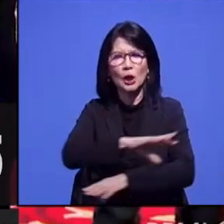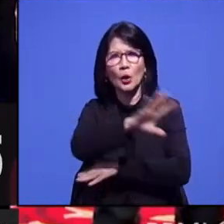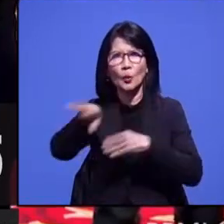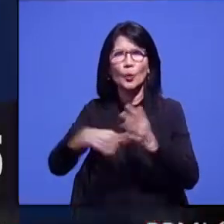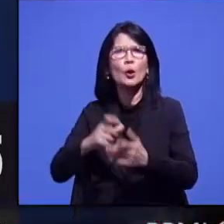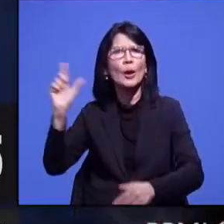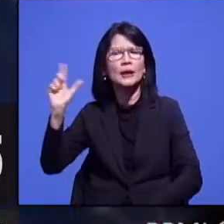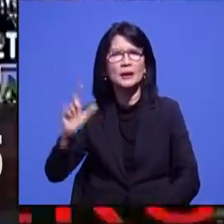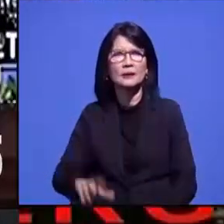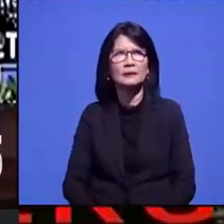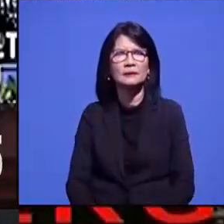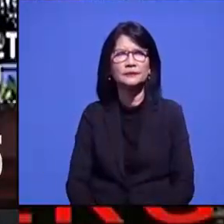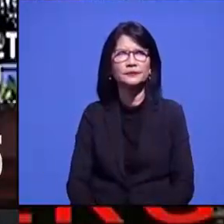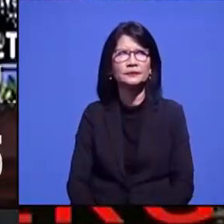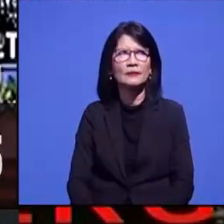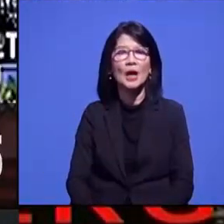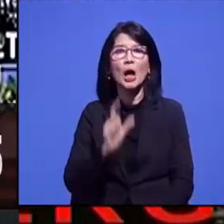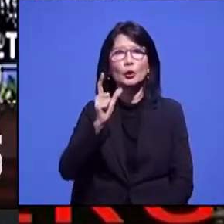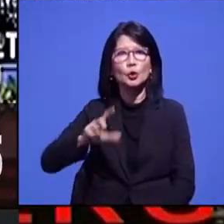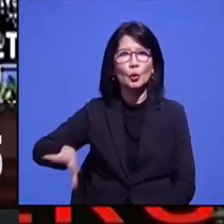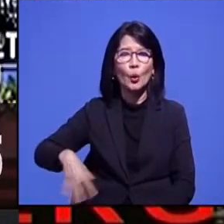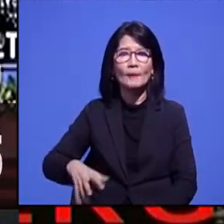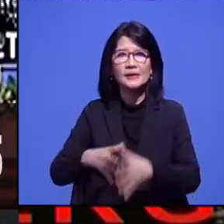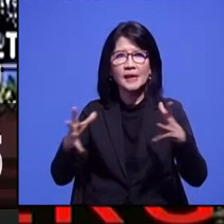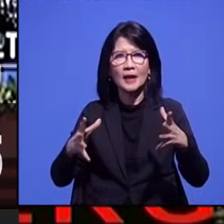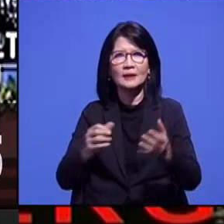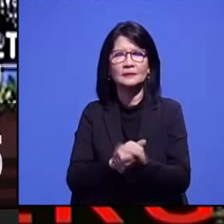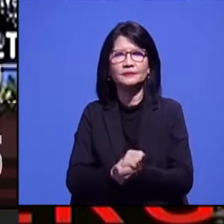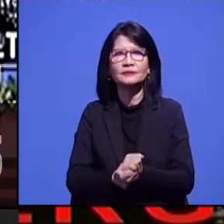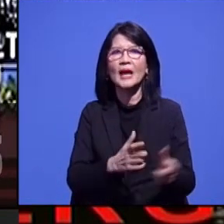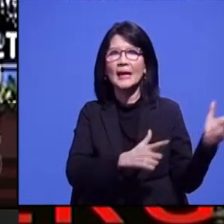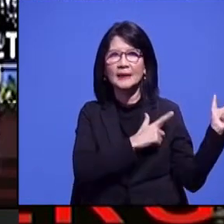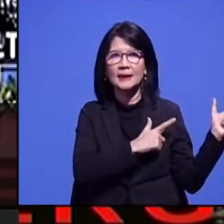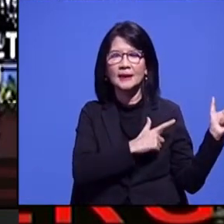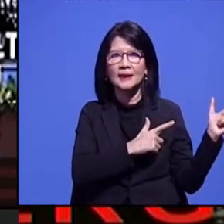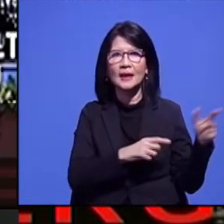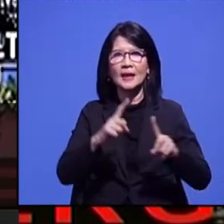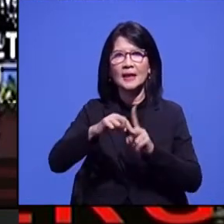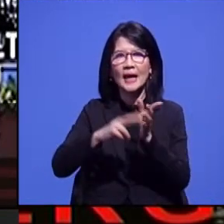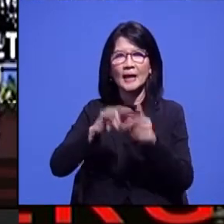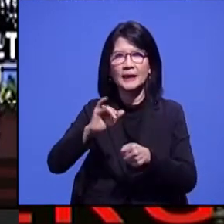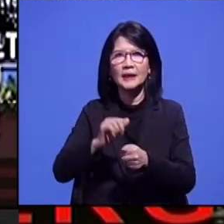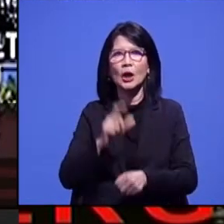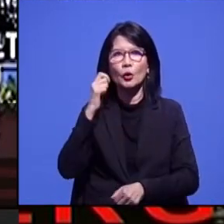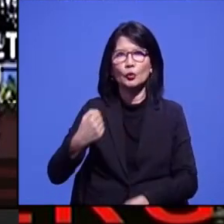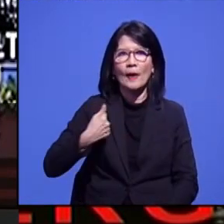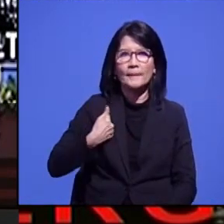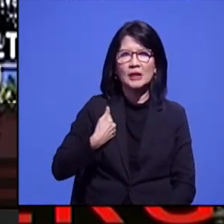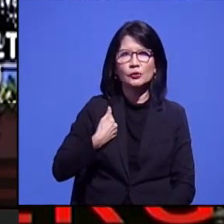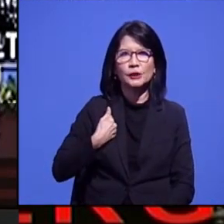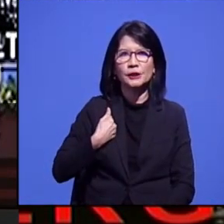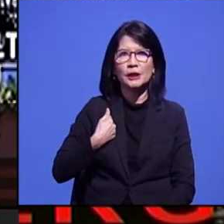di luar negeri kepada keluarga besar dan institusi TNI pada para prajurit yang sedang